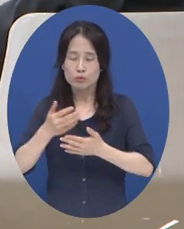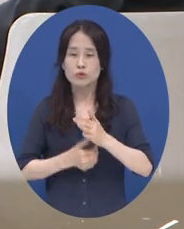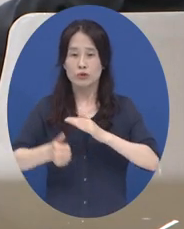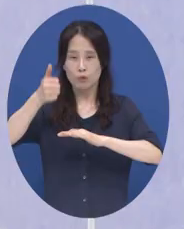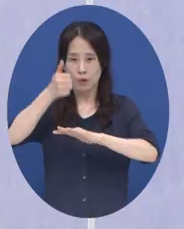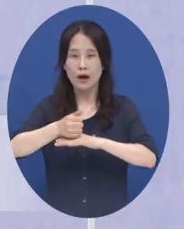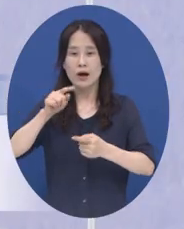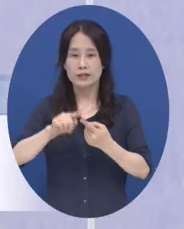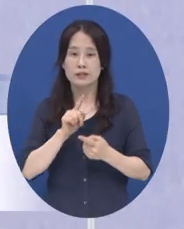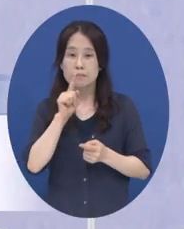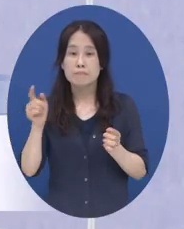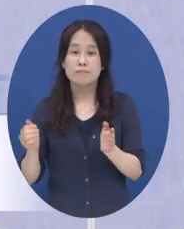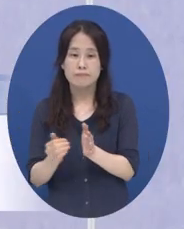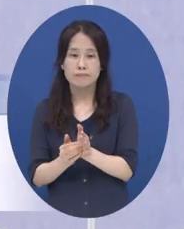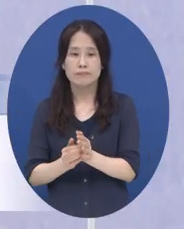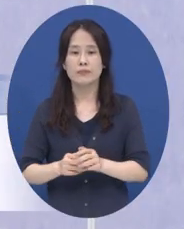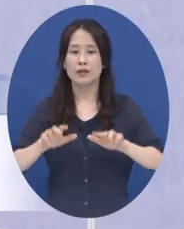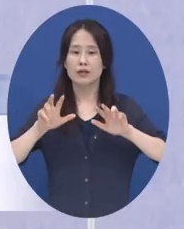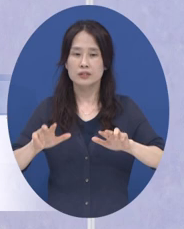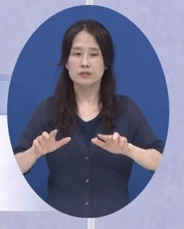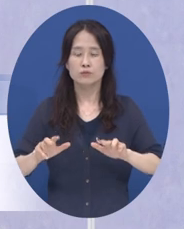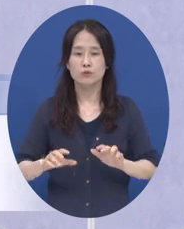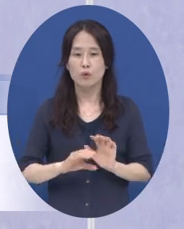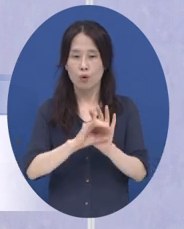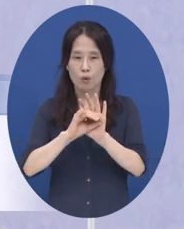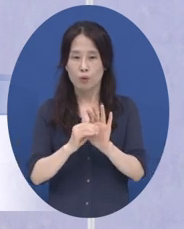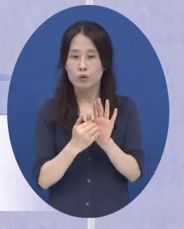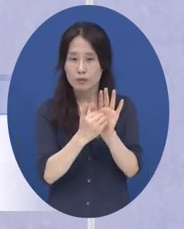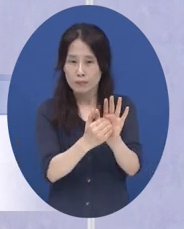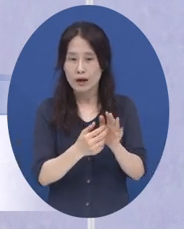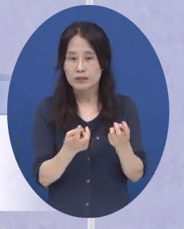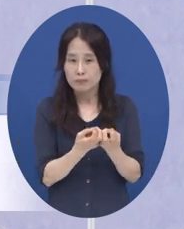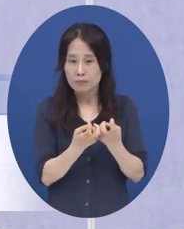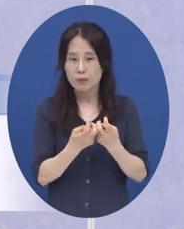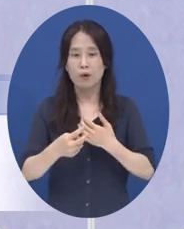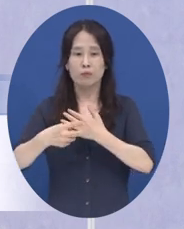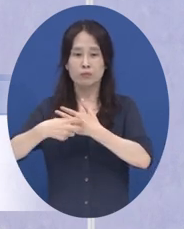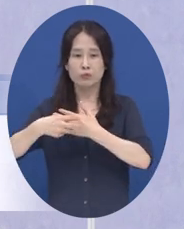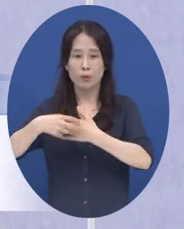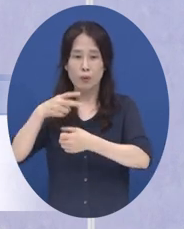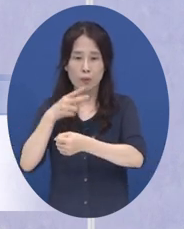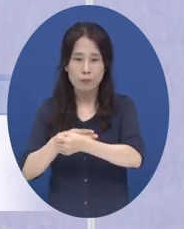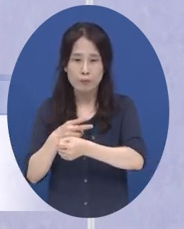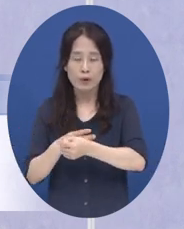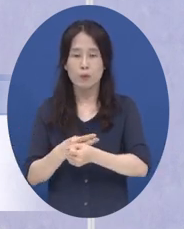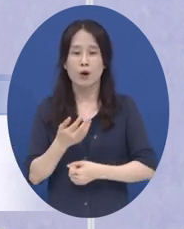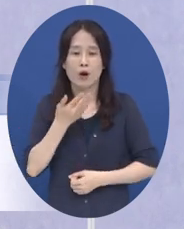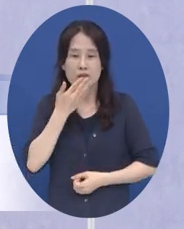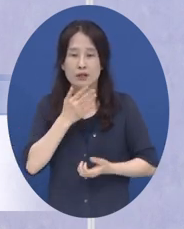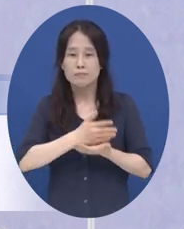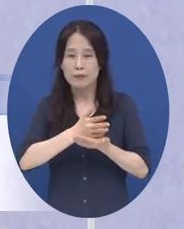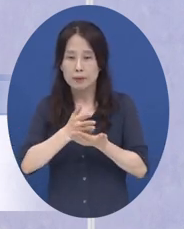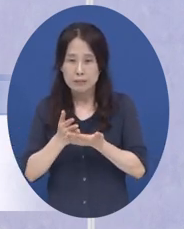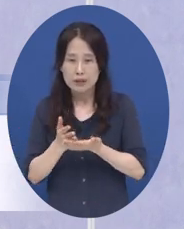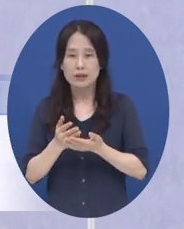씁니다 현재도 박력이 라든지 또는 뭐 의료 또 식량